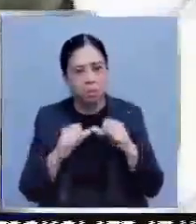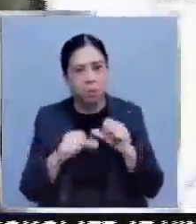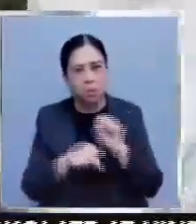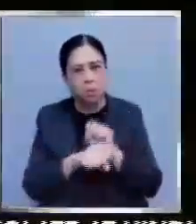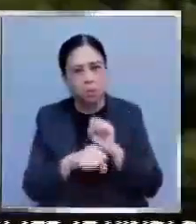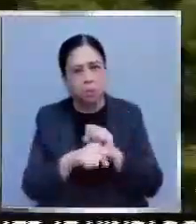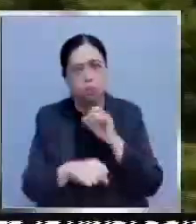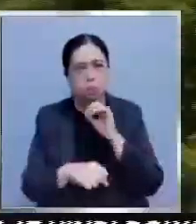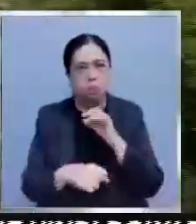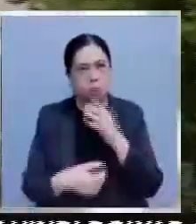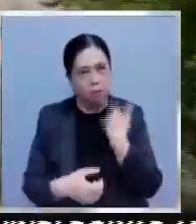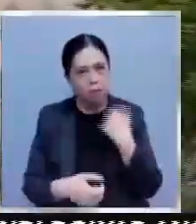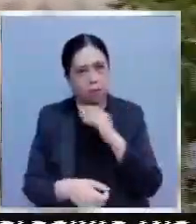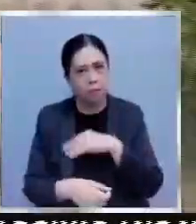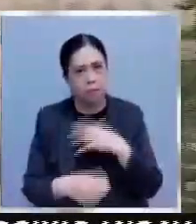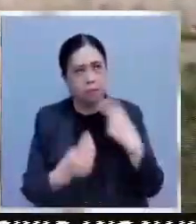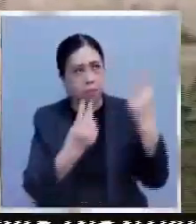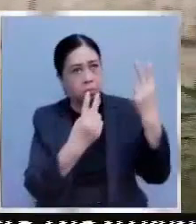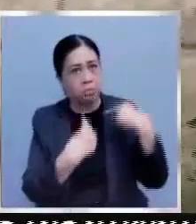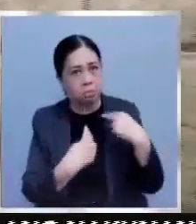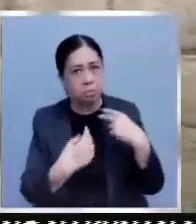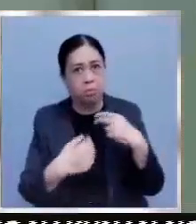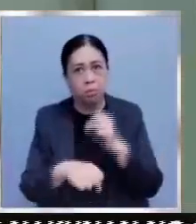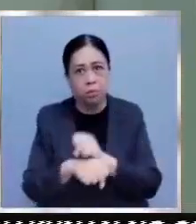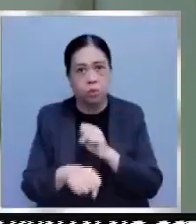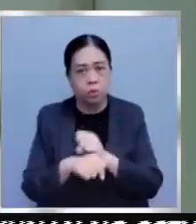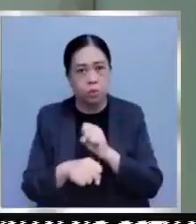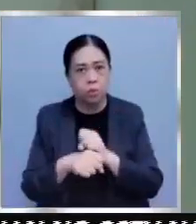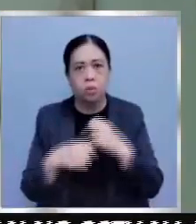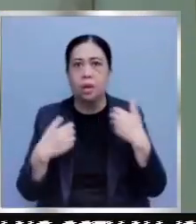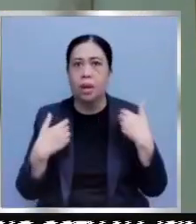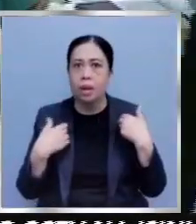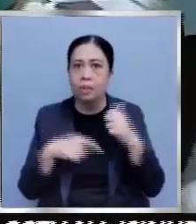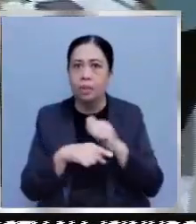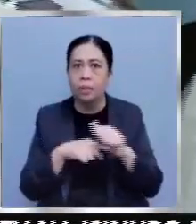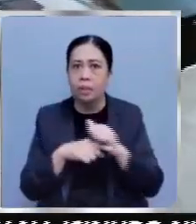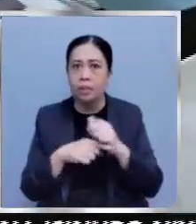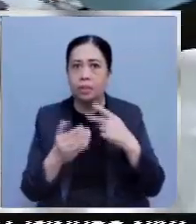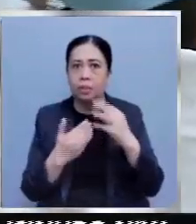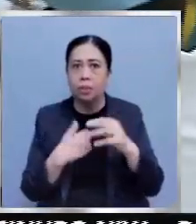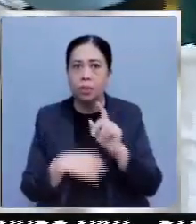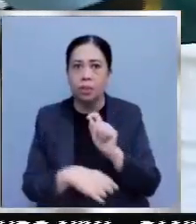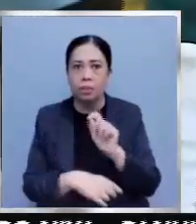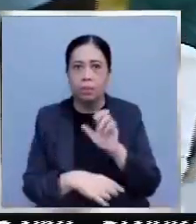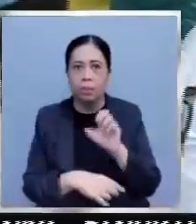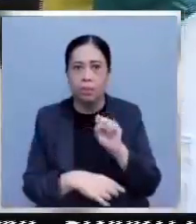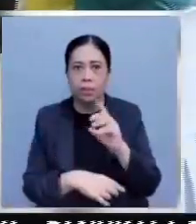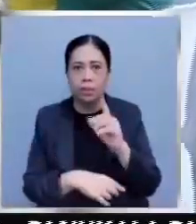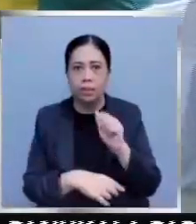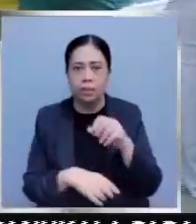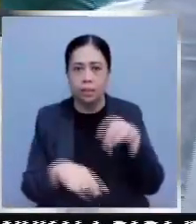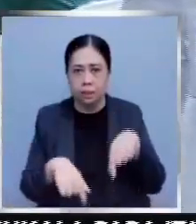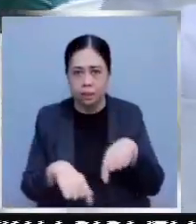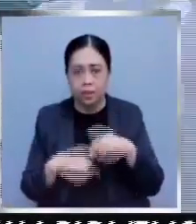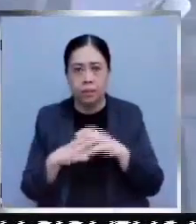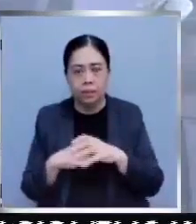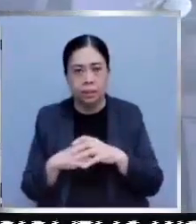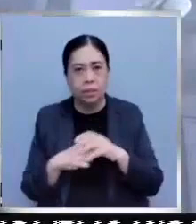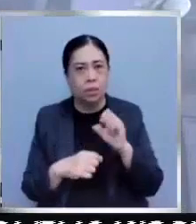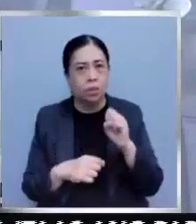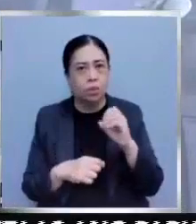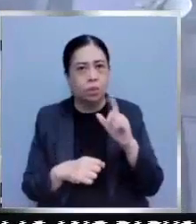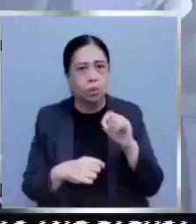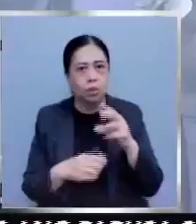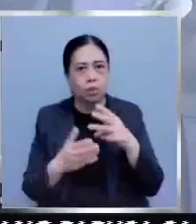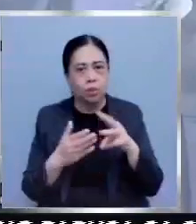hanap buhay iaalok ng training program ng TESDA dito sa integrated solid waste management facility sa